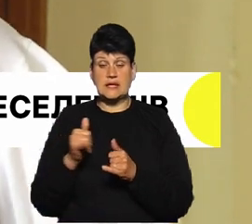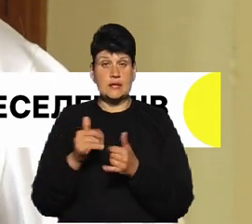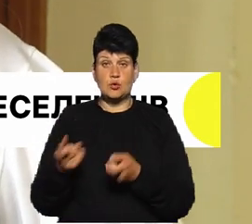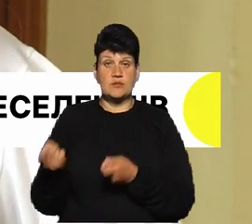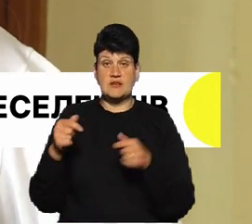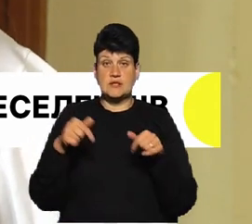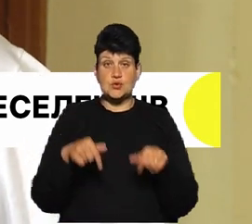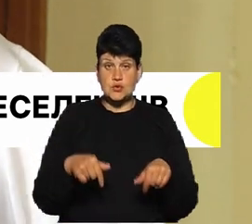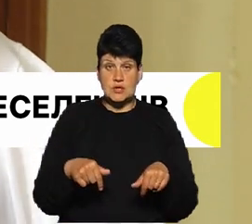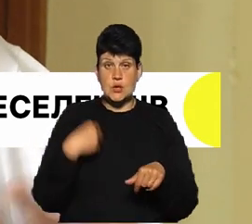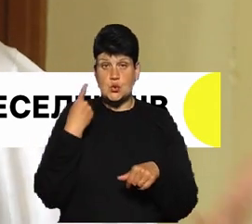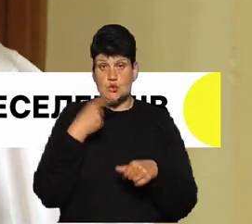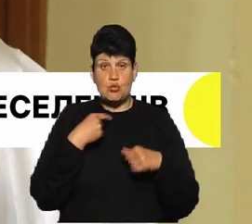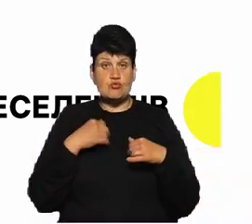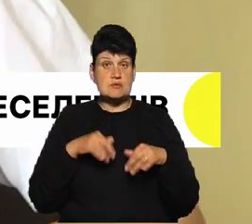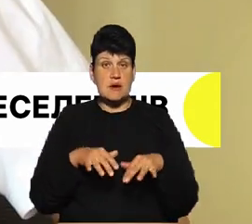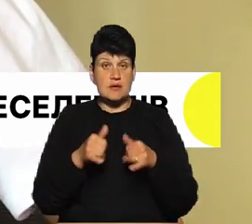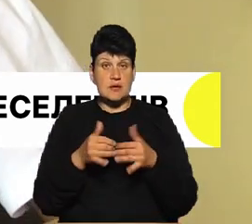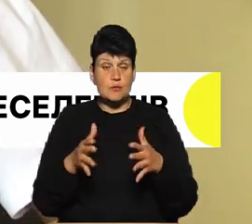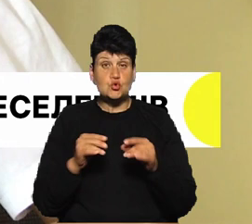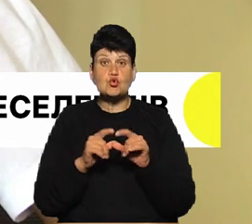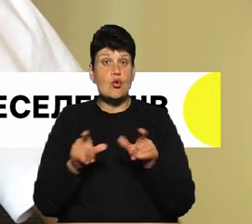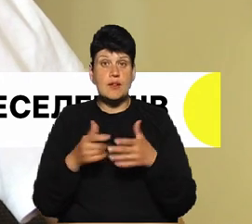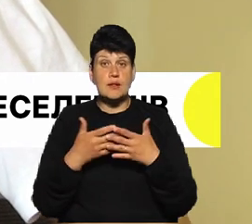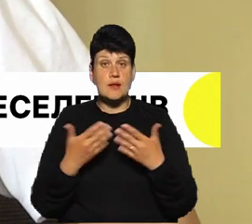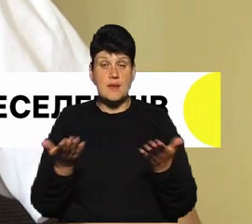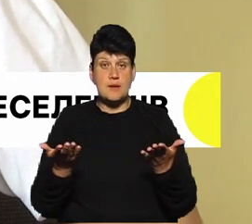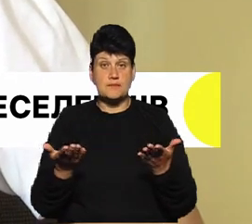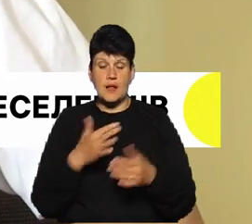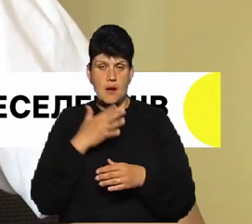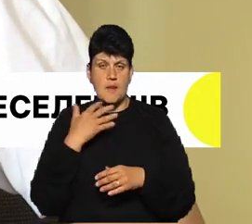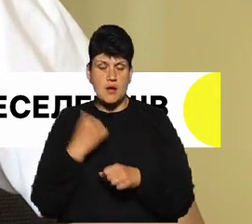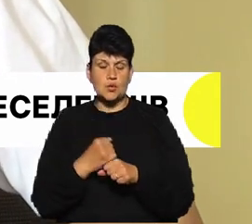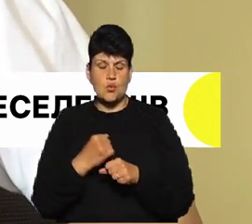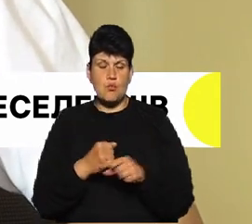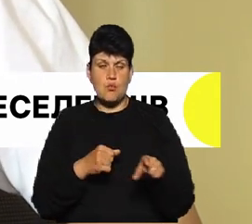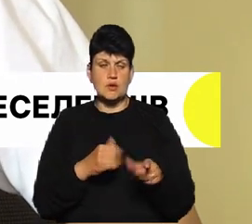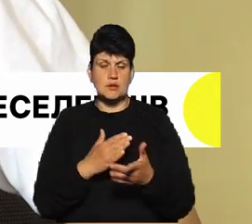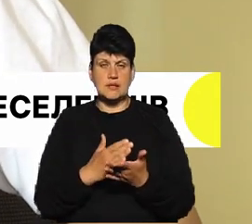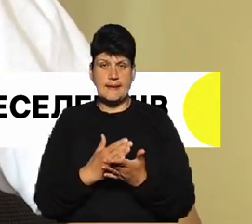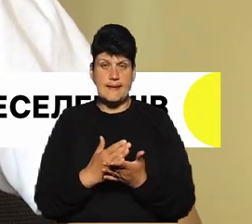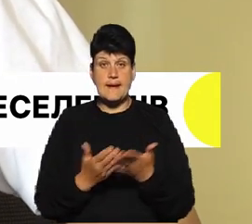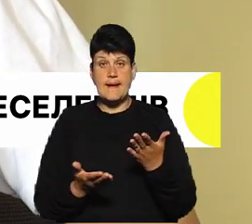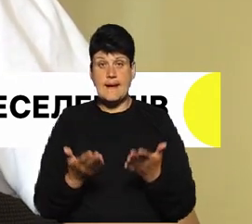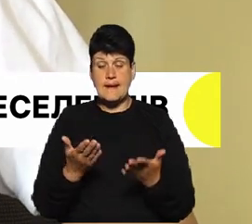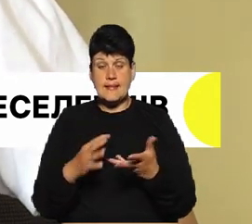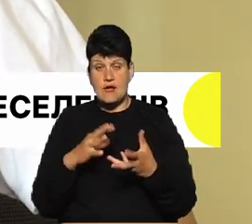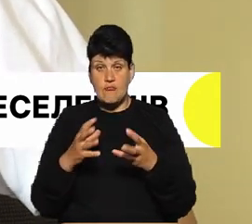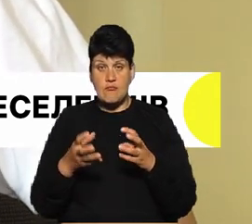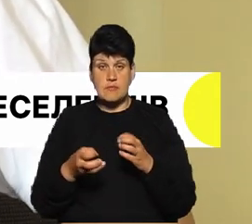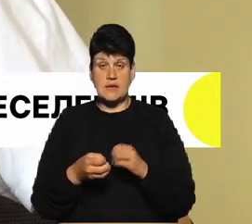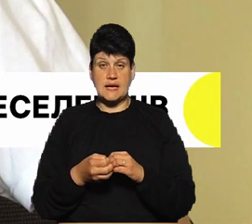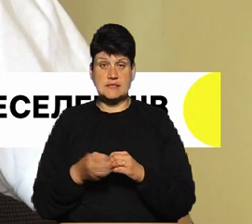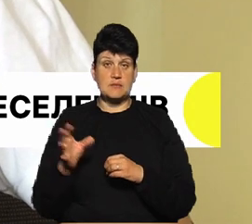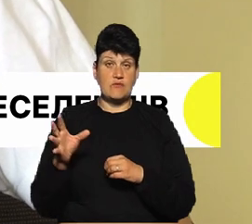свою особову справу, бо школи нема вже. Тут багато буде роботи, але, ну, в принципі, всі